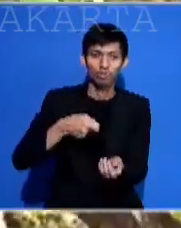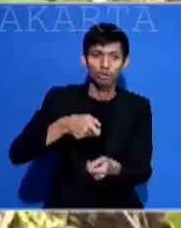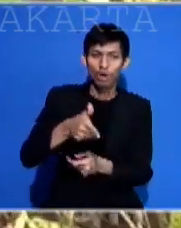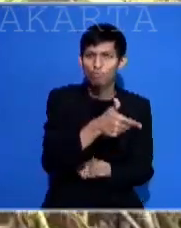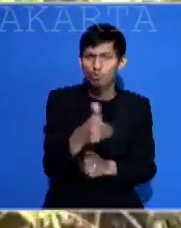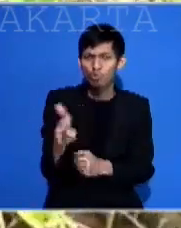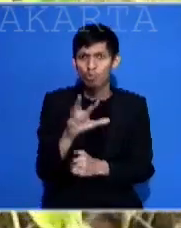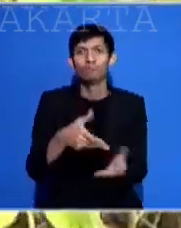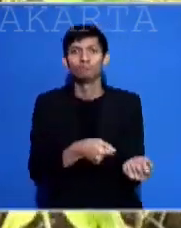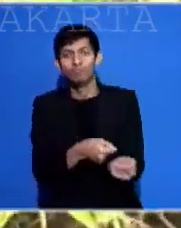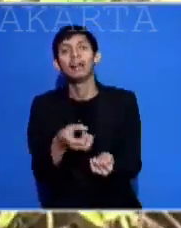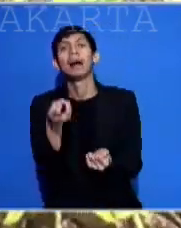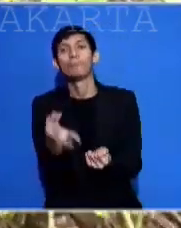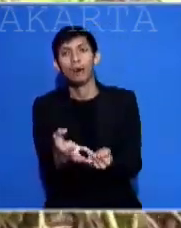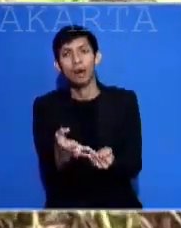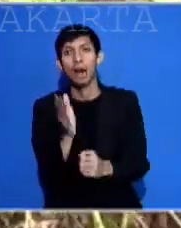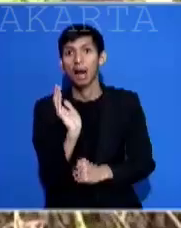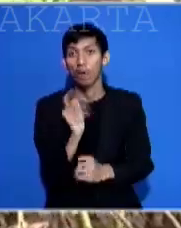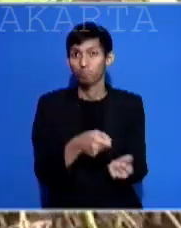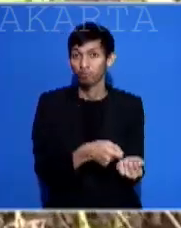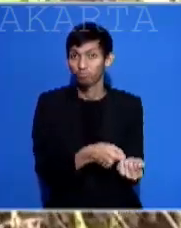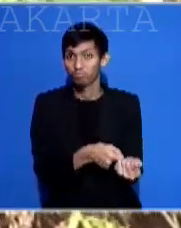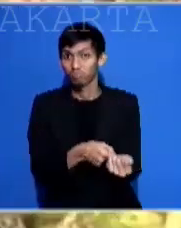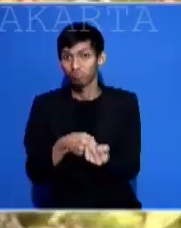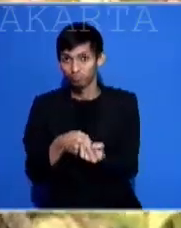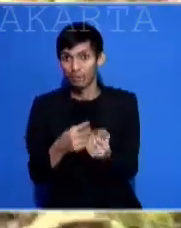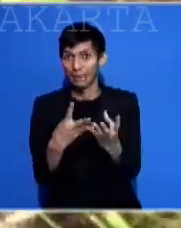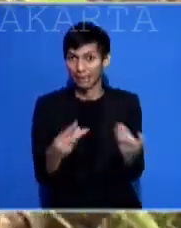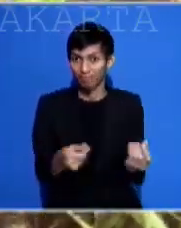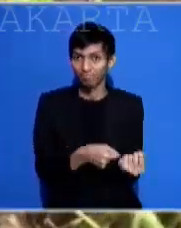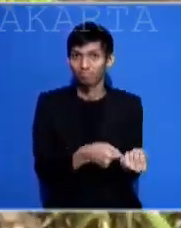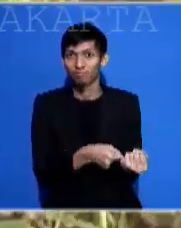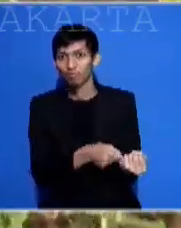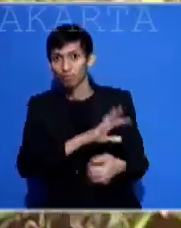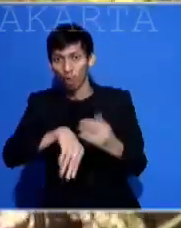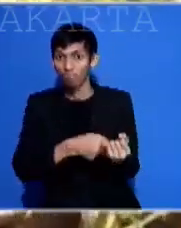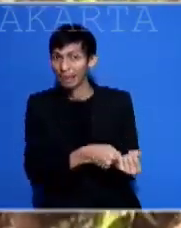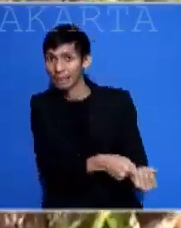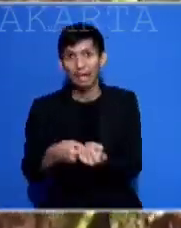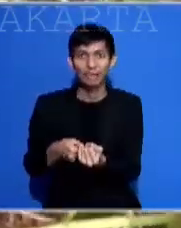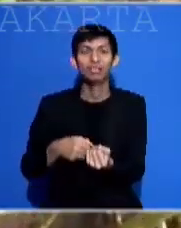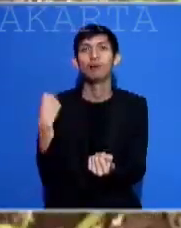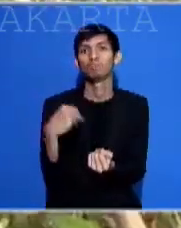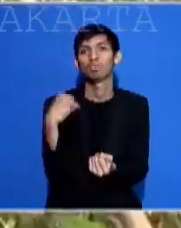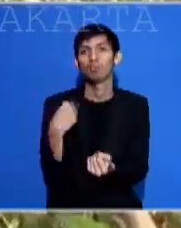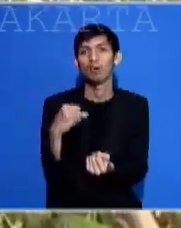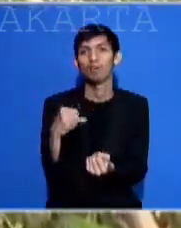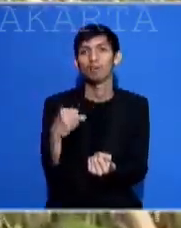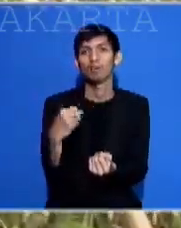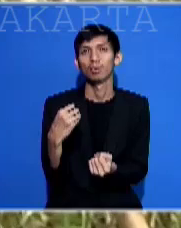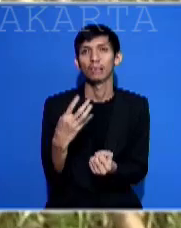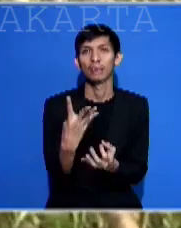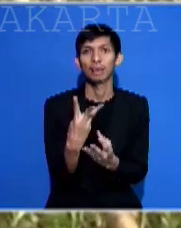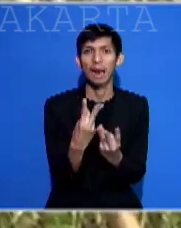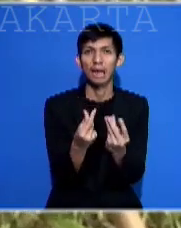ing kawontenan Siti tasih garing, mboten sedaya woh kacang saged kabedol. Saperangan ageng keporo tasih wonten Siti. Kawontenan